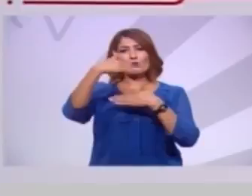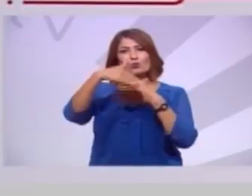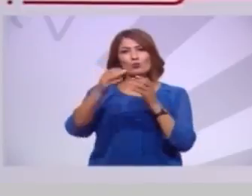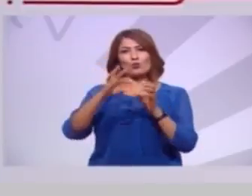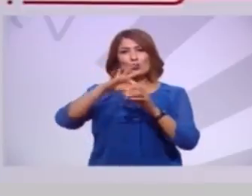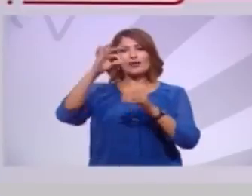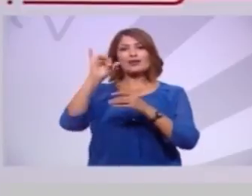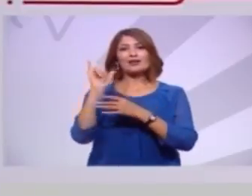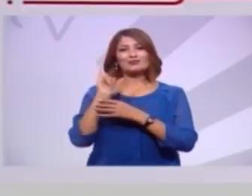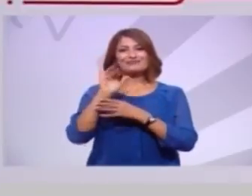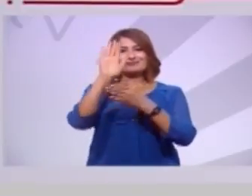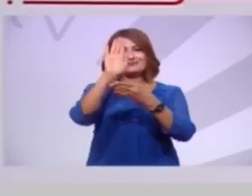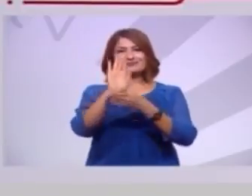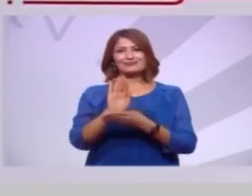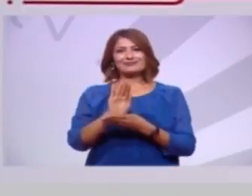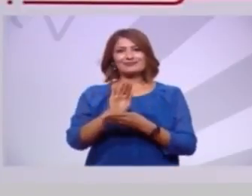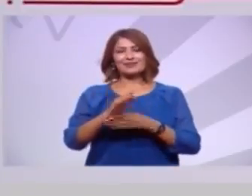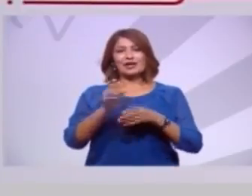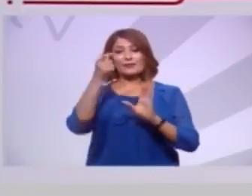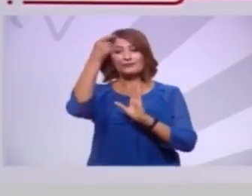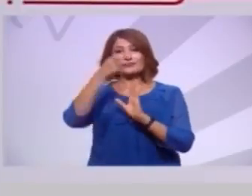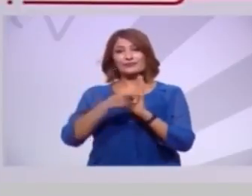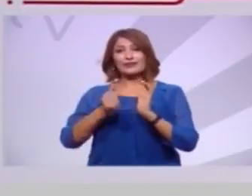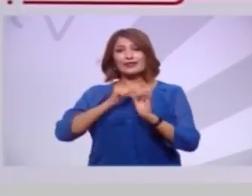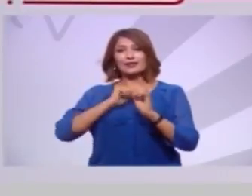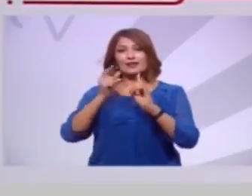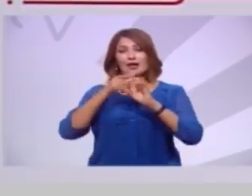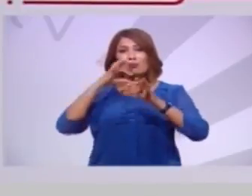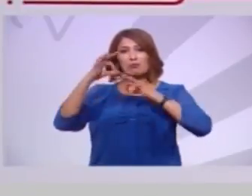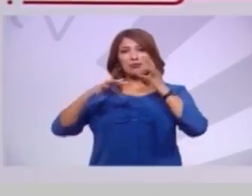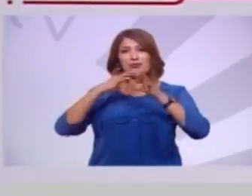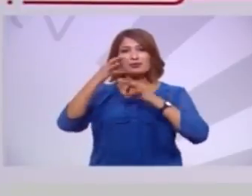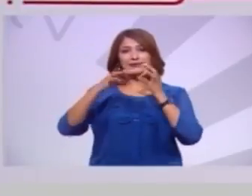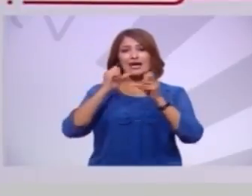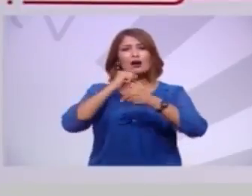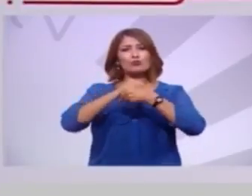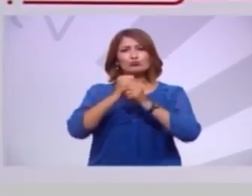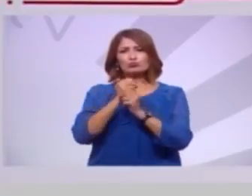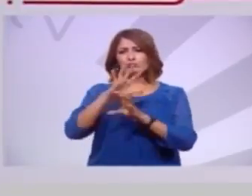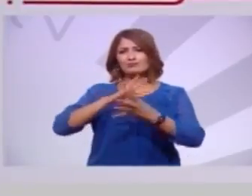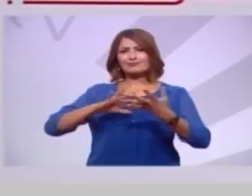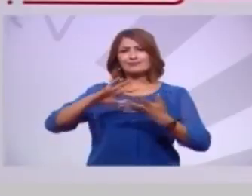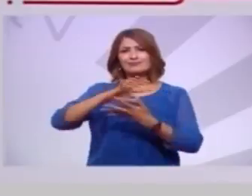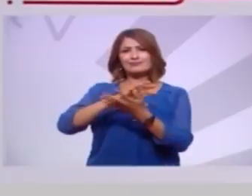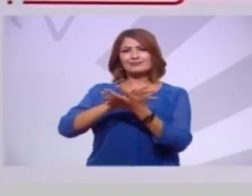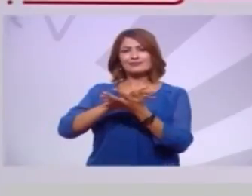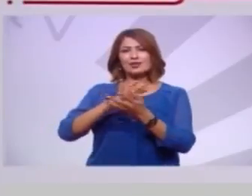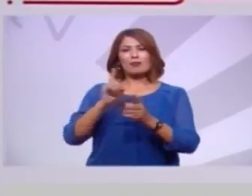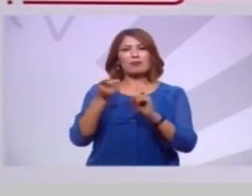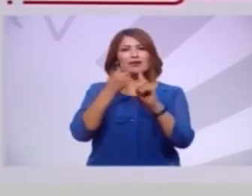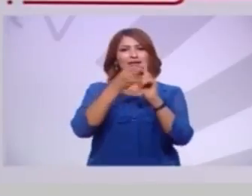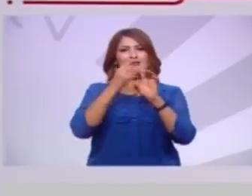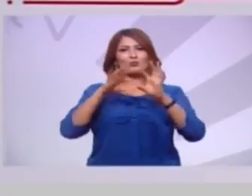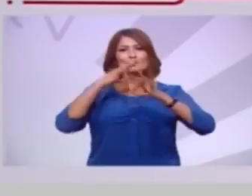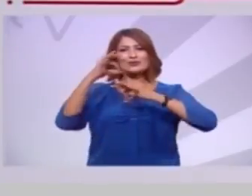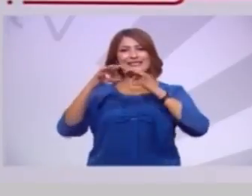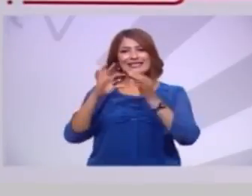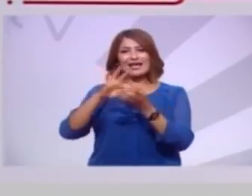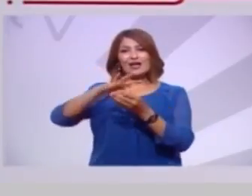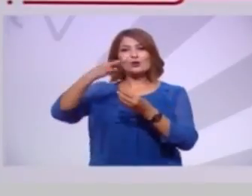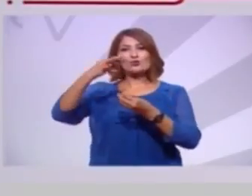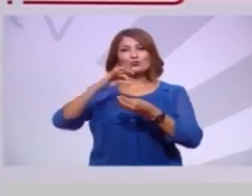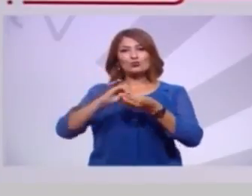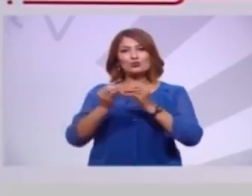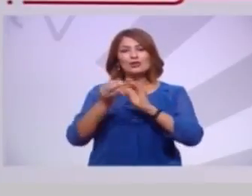في امله اعمالكم على مشاكل البلاد اللي الناس تعرفها اللي يهمنا هم الحلول اللي ما تقدمت ثمانيه سنين اللى